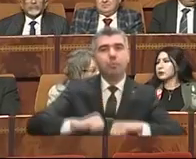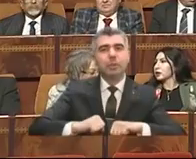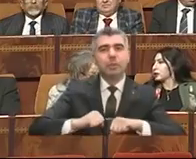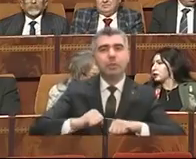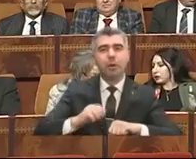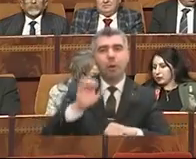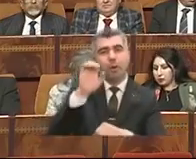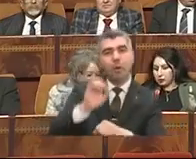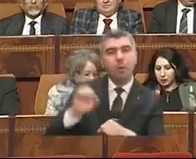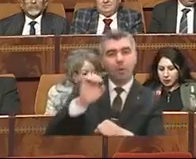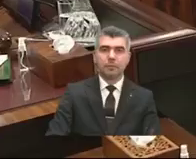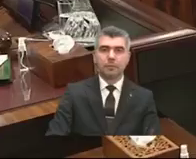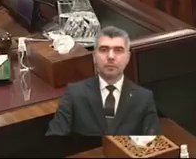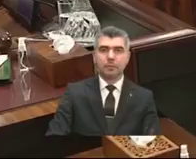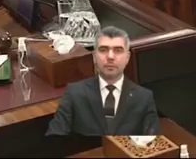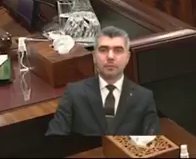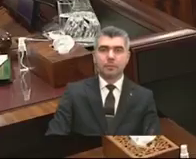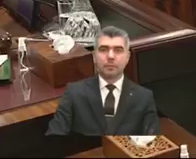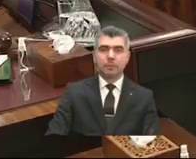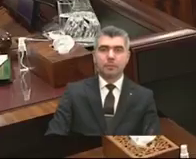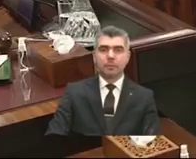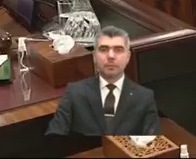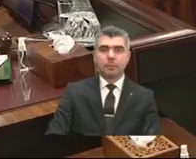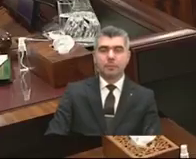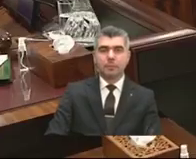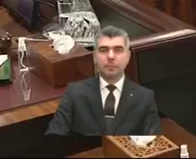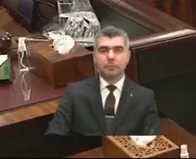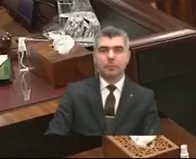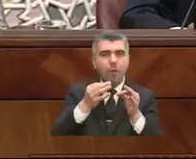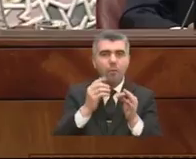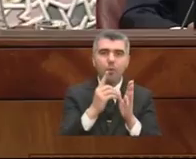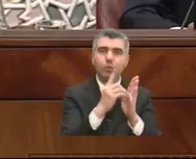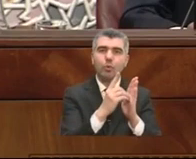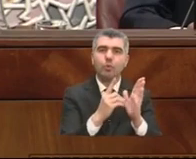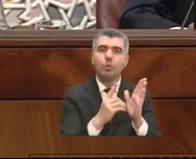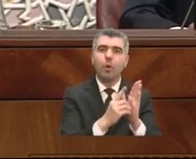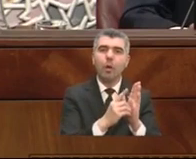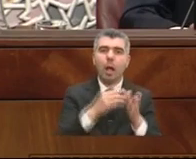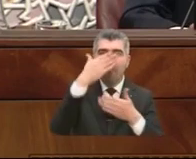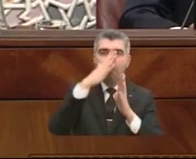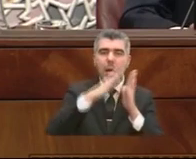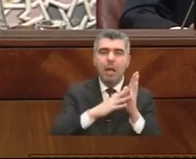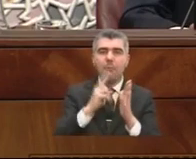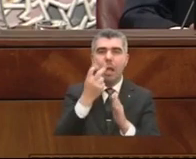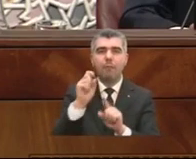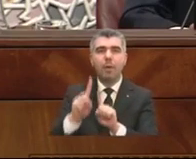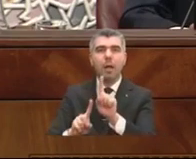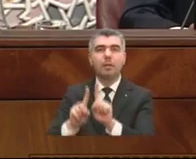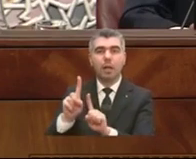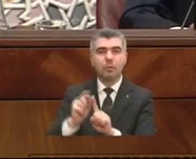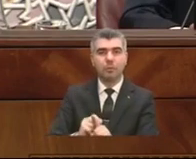والحريات الأساسية المنصوص عليها في تصدير وفصول دستور المملكة لسنة 2011